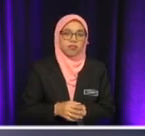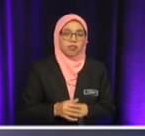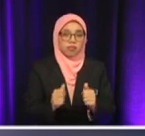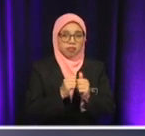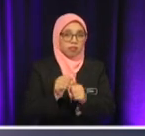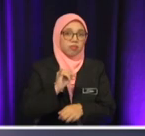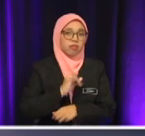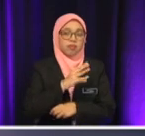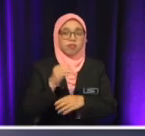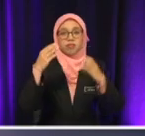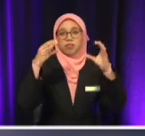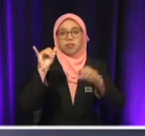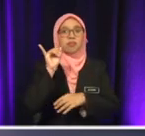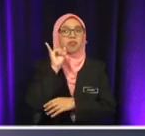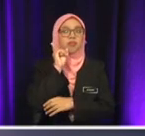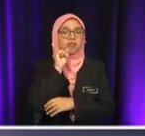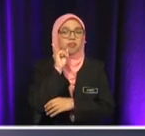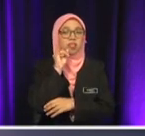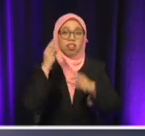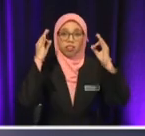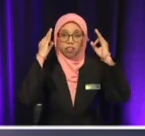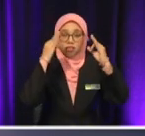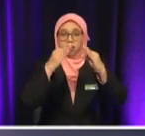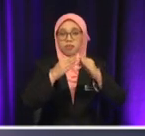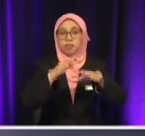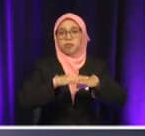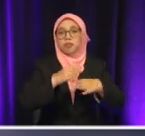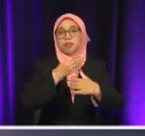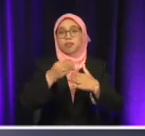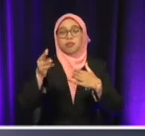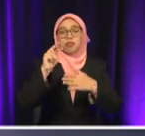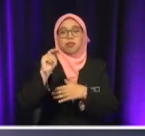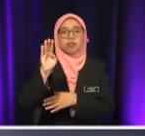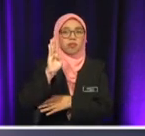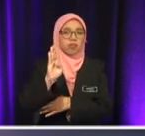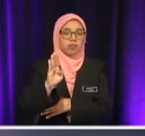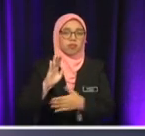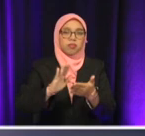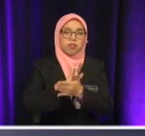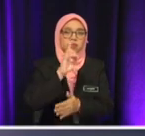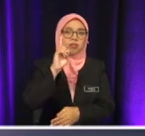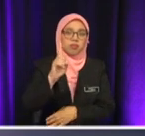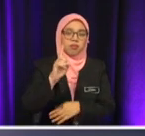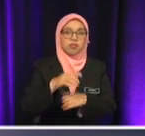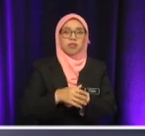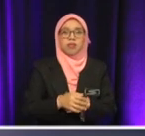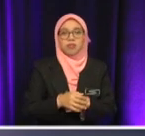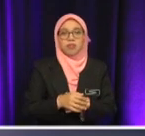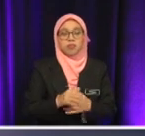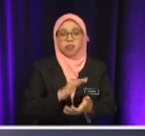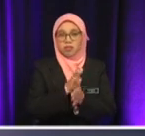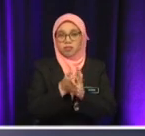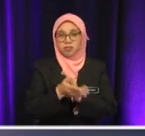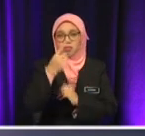dan pendidikan awal kanak-kanak. Segmen ini kita beri fokus kepada bahagian B bagi kertas satu subjek ini, mata pelajaran ini. Jadi